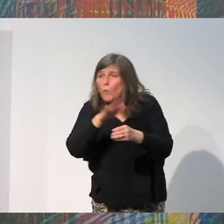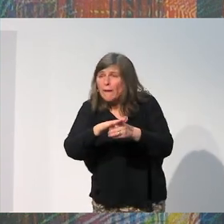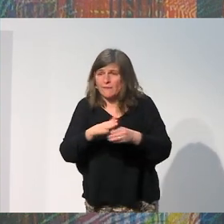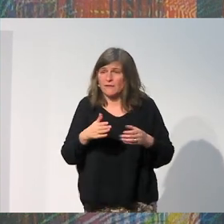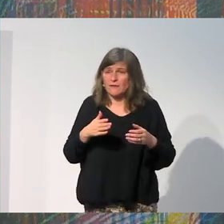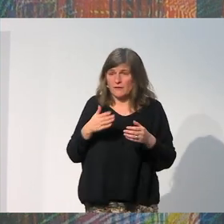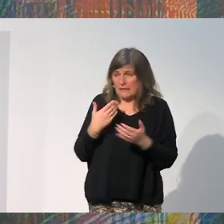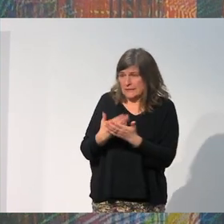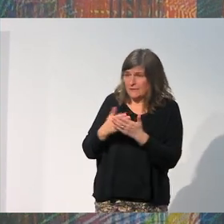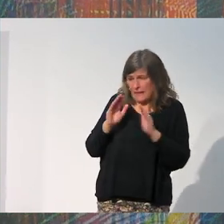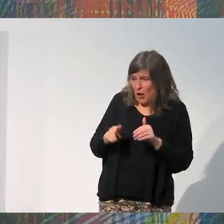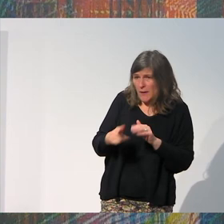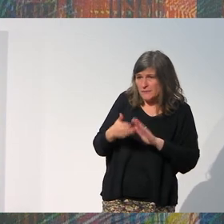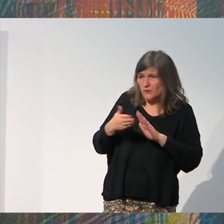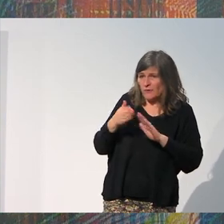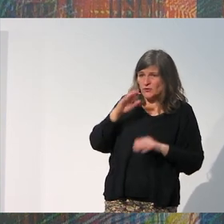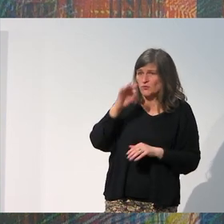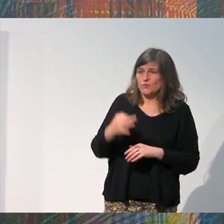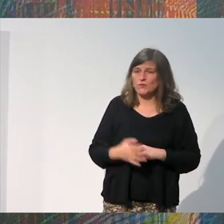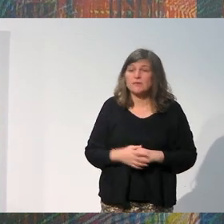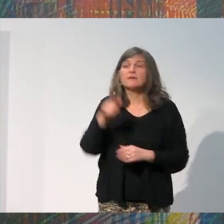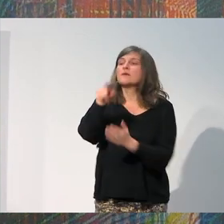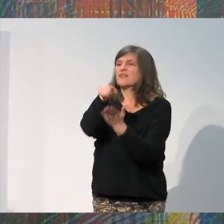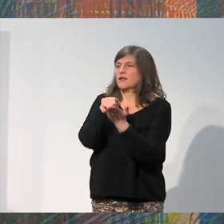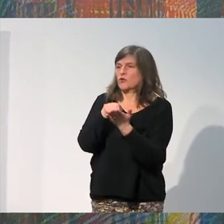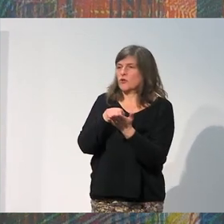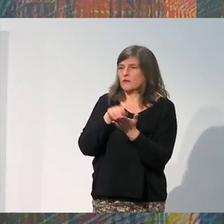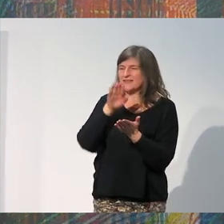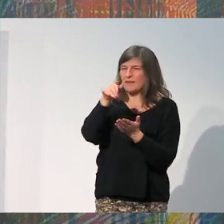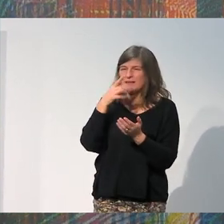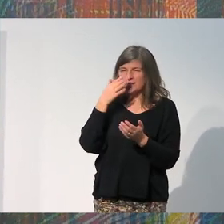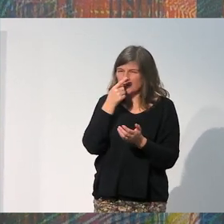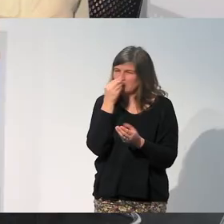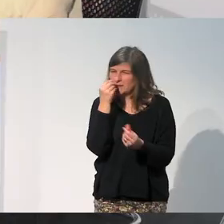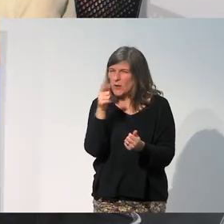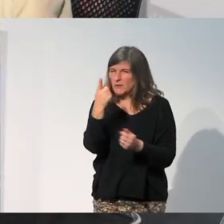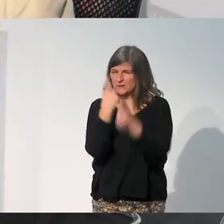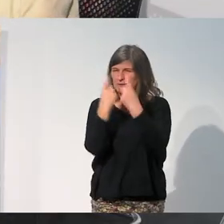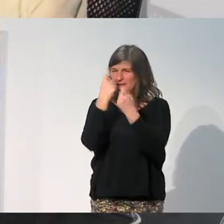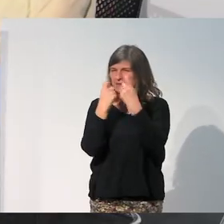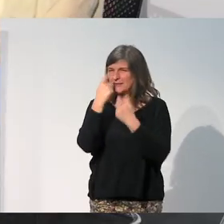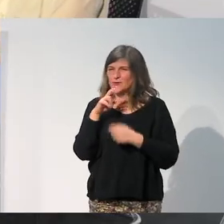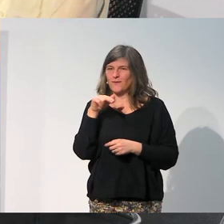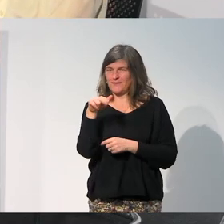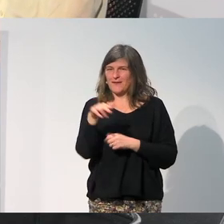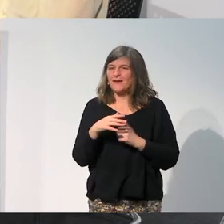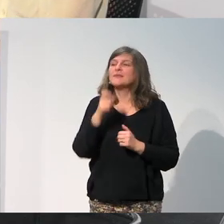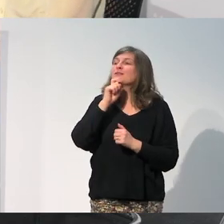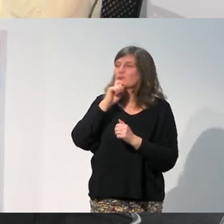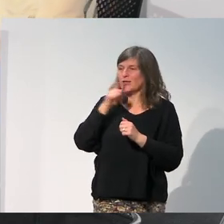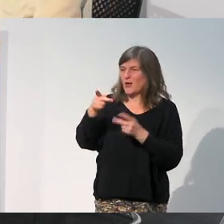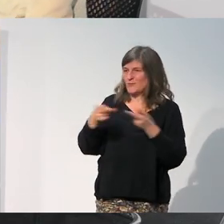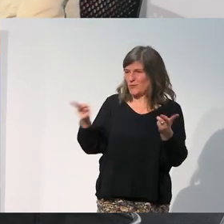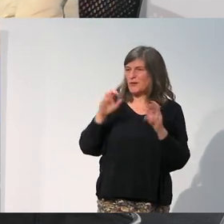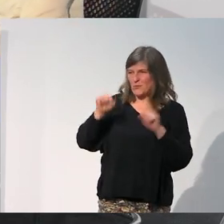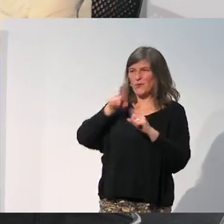avis. Prenez des notes, je pense qu'il y aura des questions autour de, de ce sujet-là. Tout à l'heure, je vous laisserai la parole. Il y a